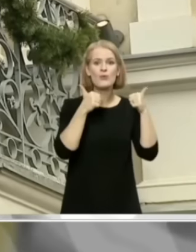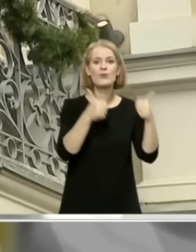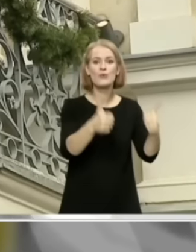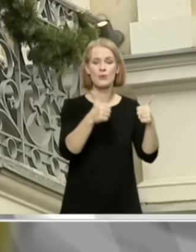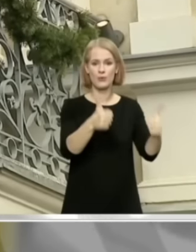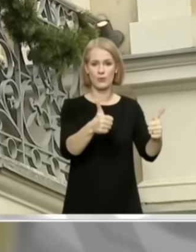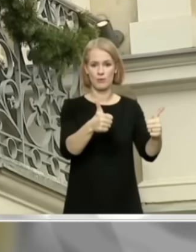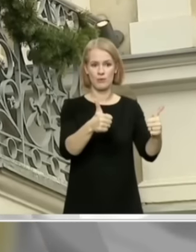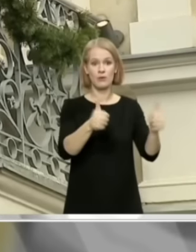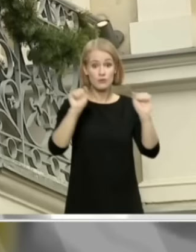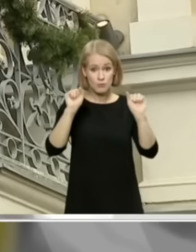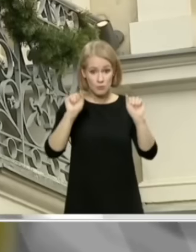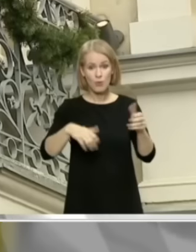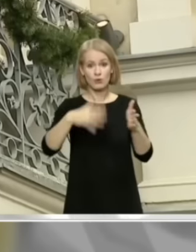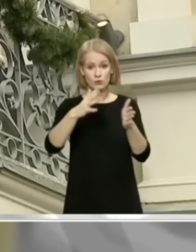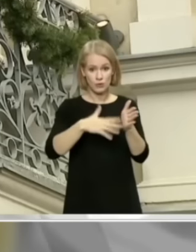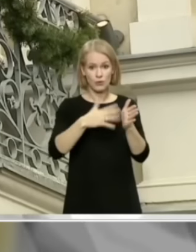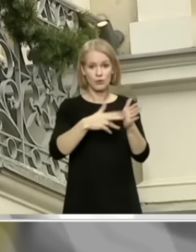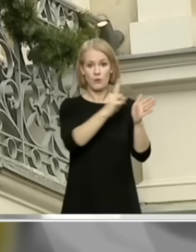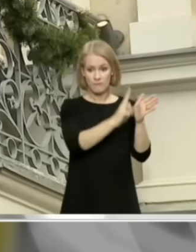tęsiasi.